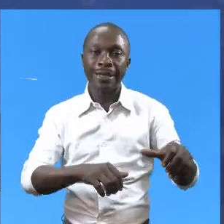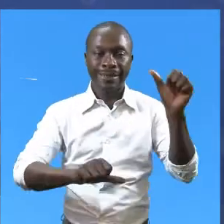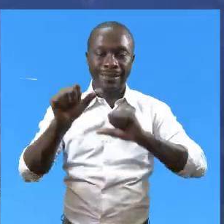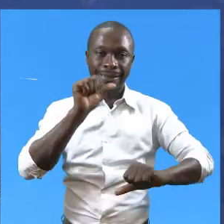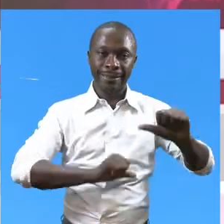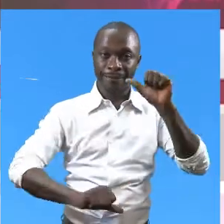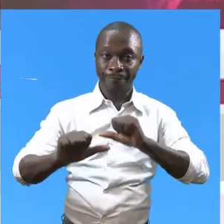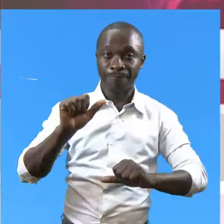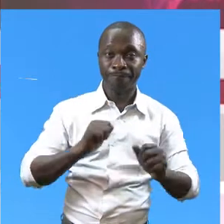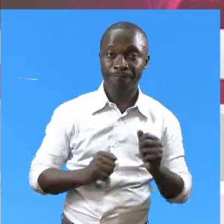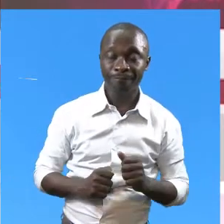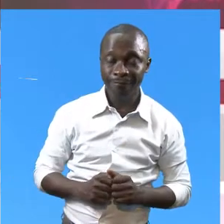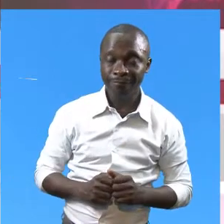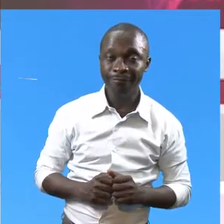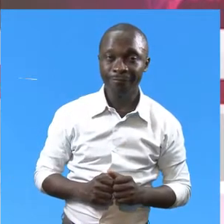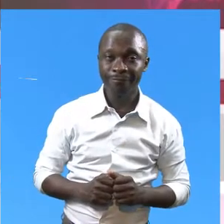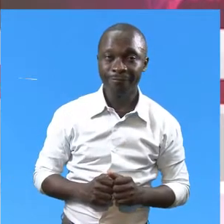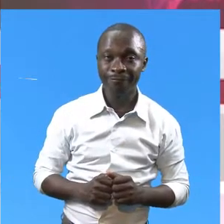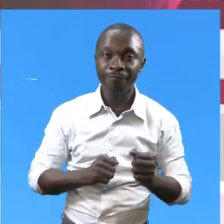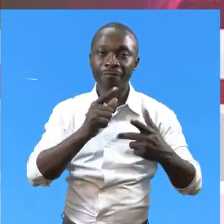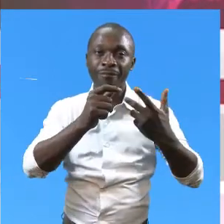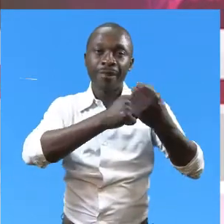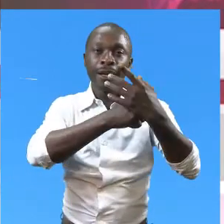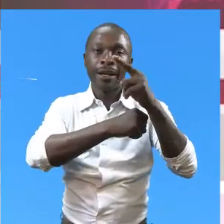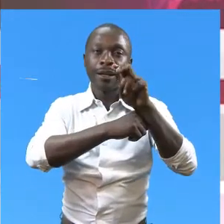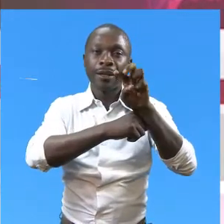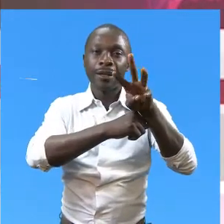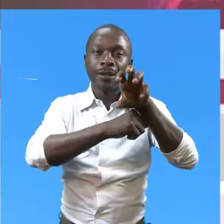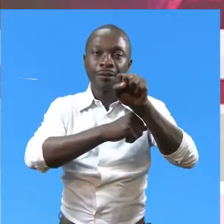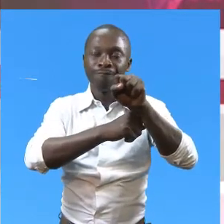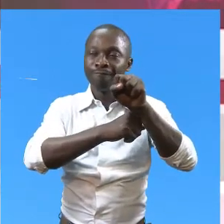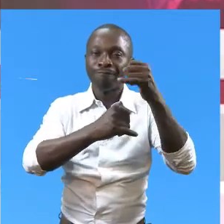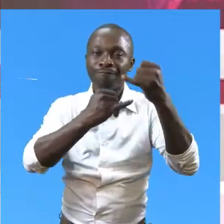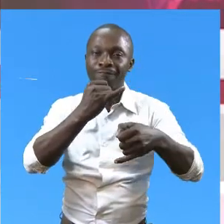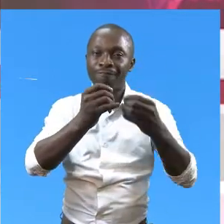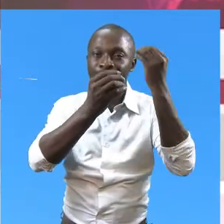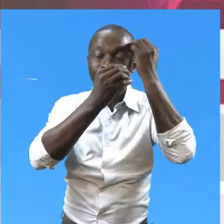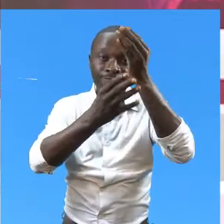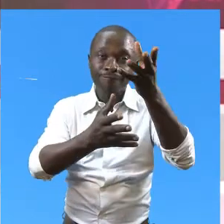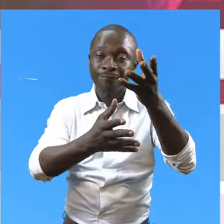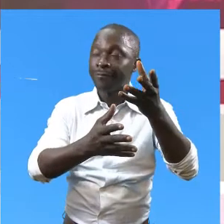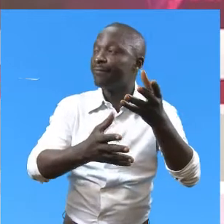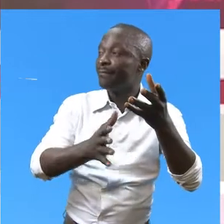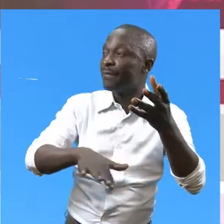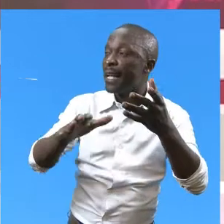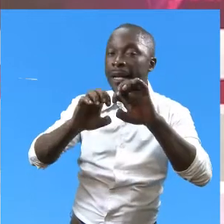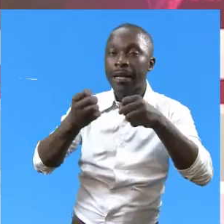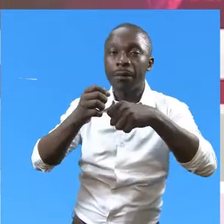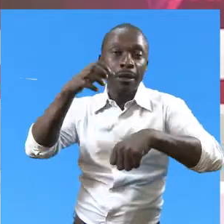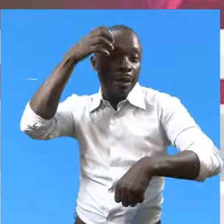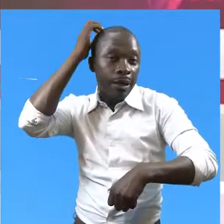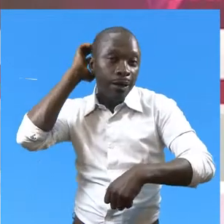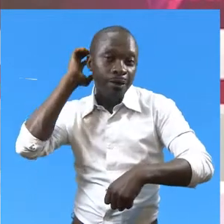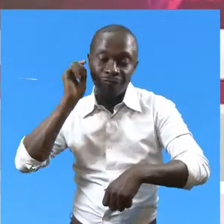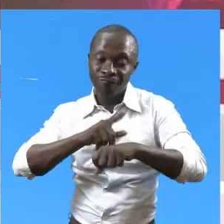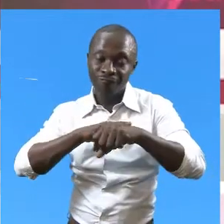scientifique d'esprit. Nous terminons cette édition avec cette volumineuse page de sport avec où les Lions indomptables du Cameroun